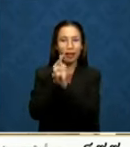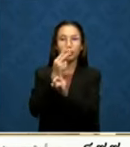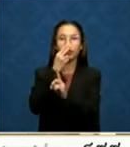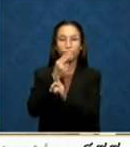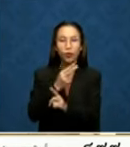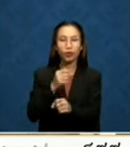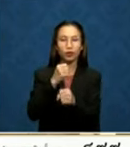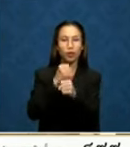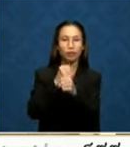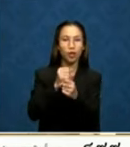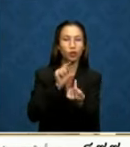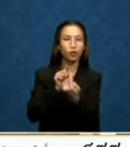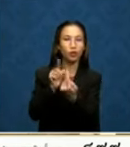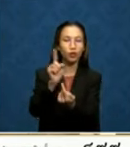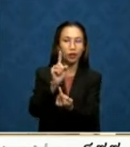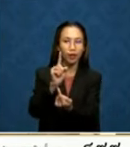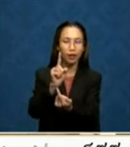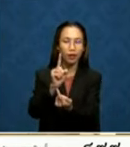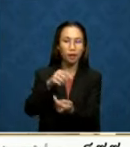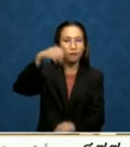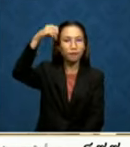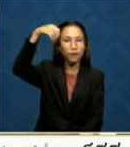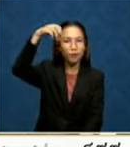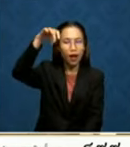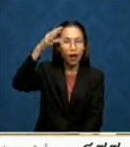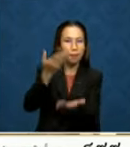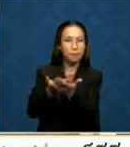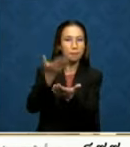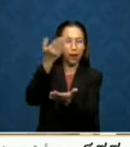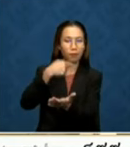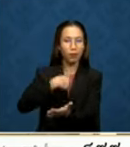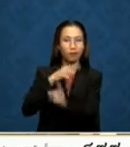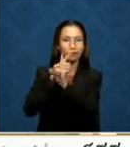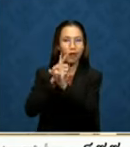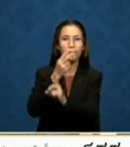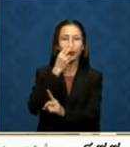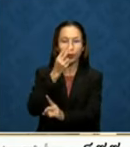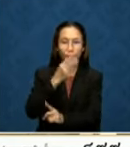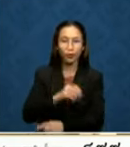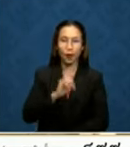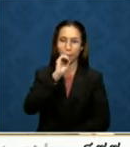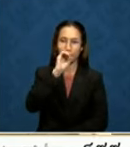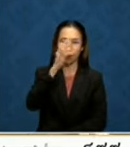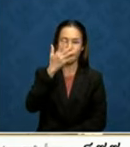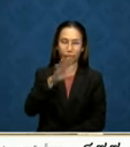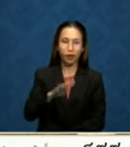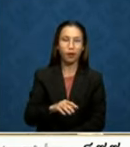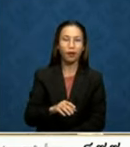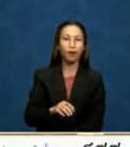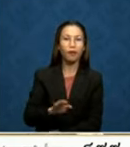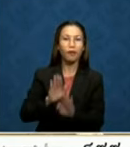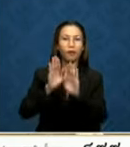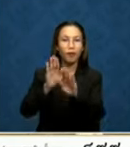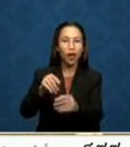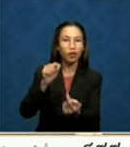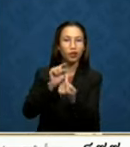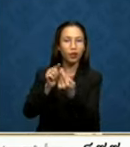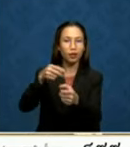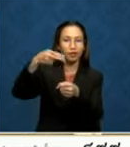านเรื่องไฟฟ้าราคาแพงนี่แหละครับท่านรับปากแล้วฝากเรื่องน้ำมันด้วยนะ